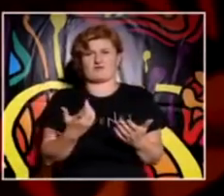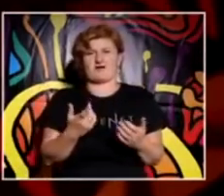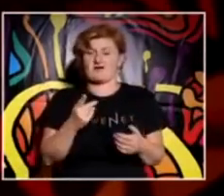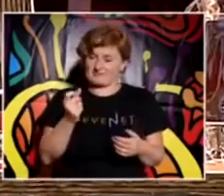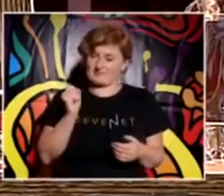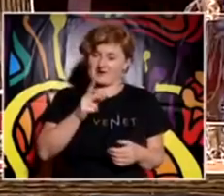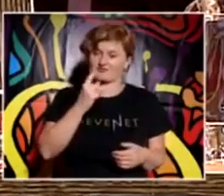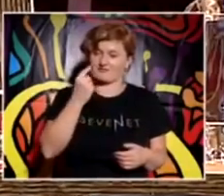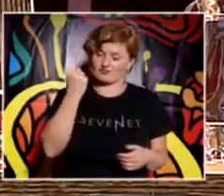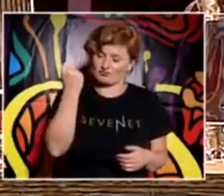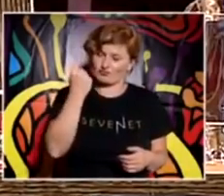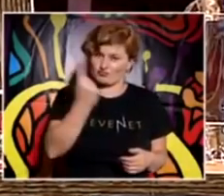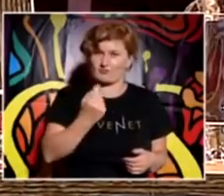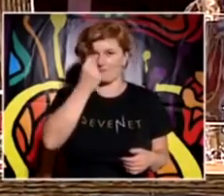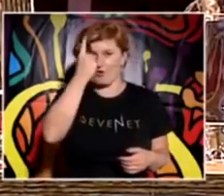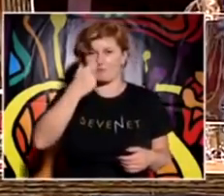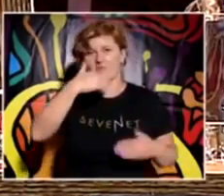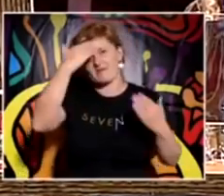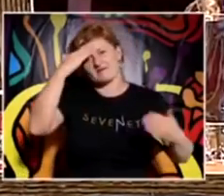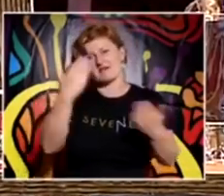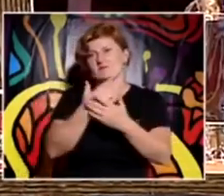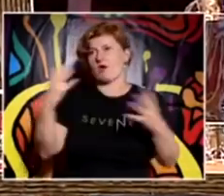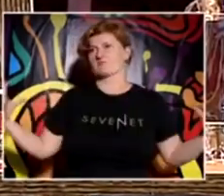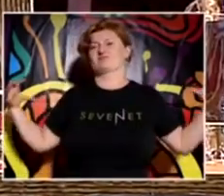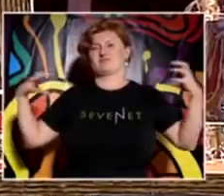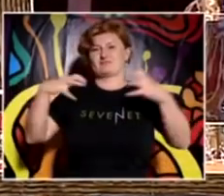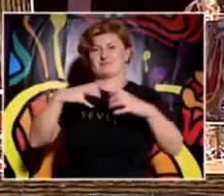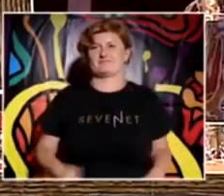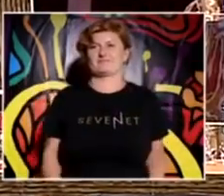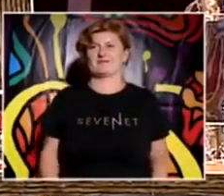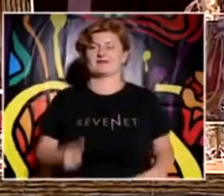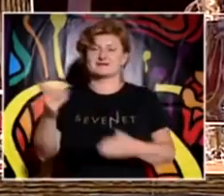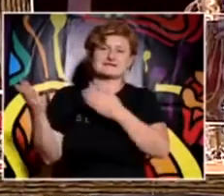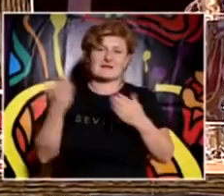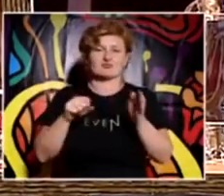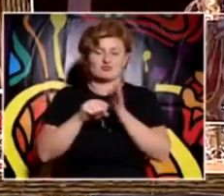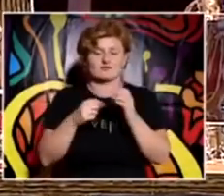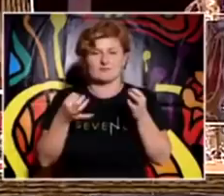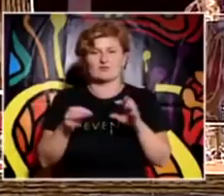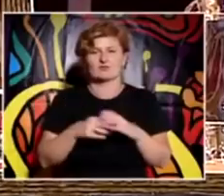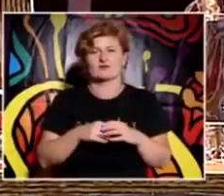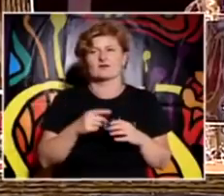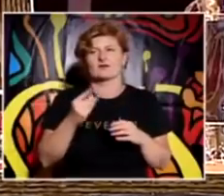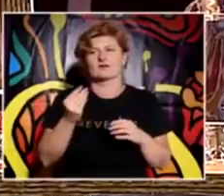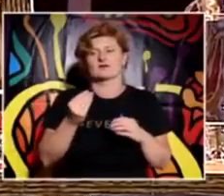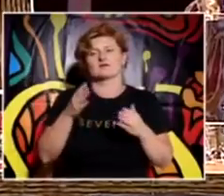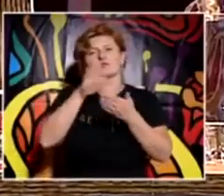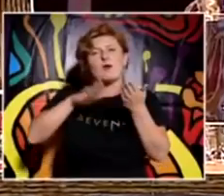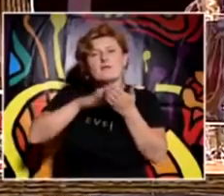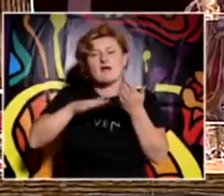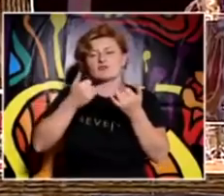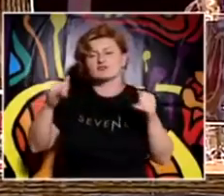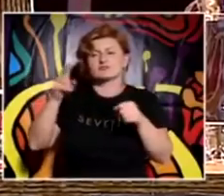wparuje. Teraz go nie mamy akurat, ale zapraszamy do samochodu. I o to chodzi, że też takie kolekcjonowanie sprzętu,